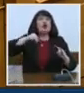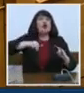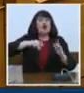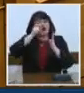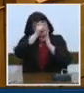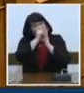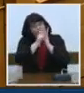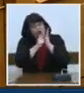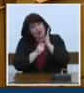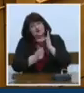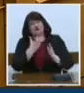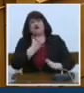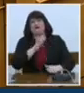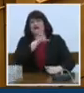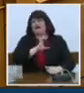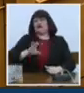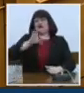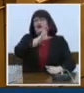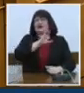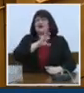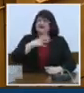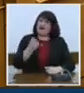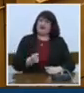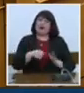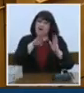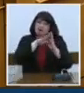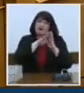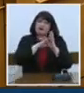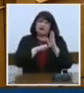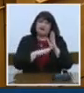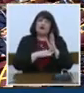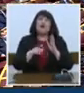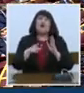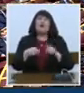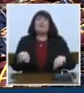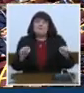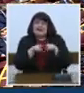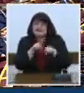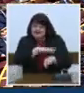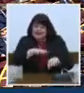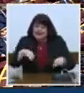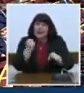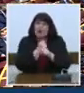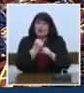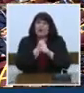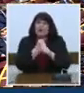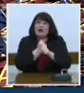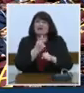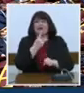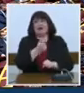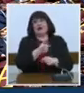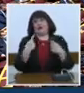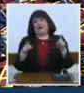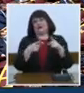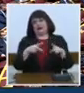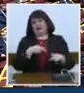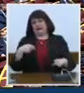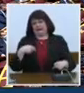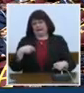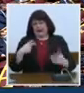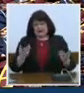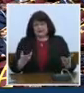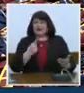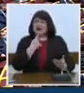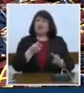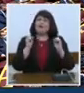χώρες, που θέτουν προϋποθέσεις για όποιον δουλεύει με παιδιά, και προφανώς δεν αναφέρομαι στον χώρο της εκπαίδευσης,